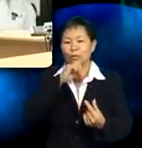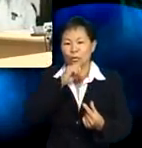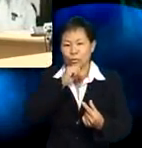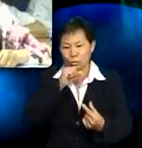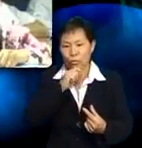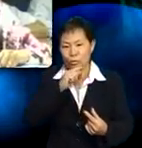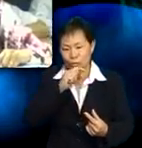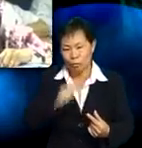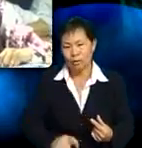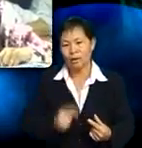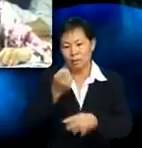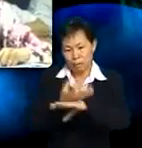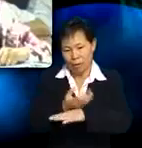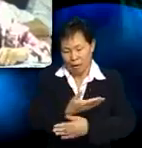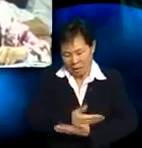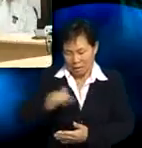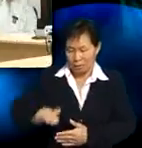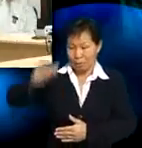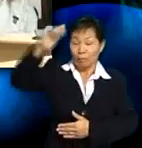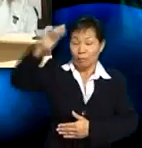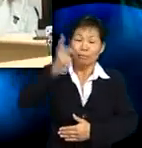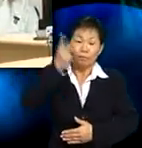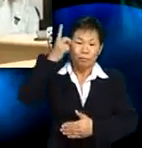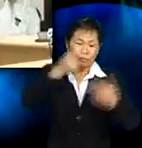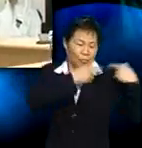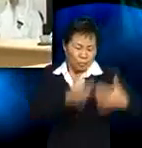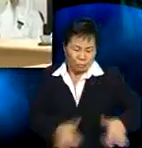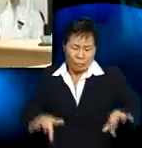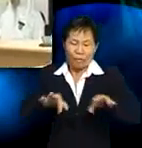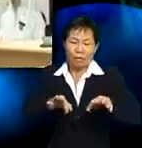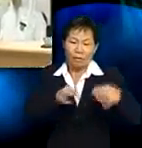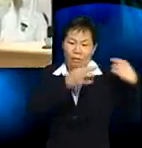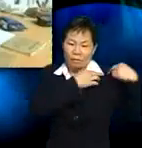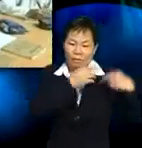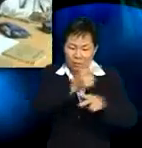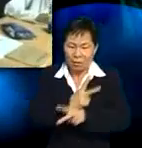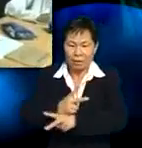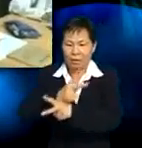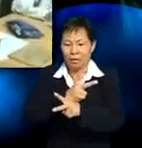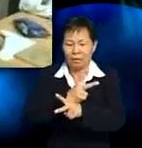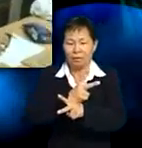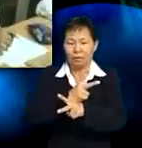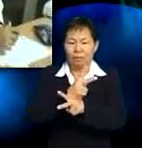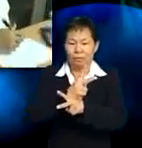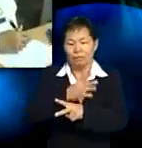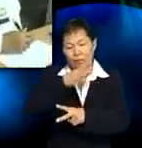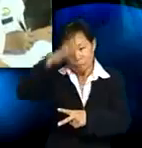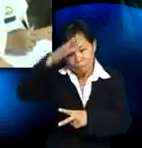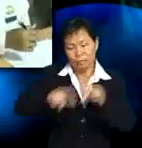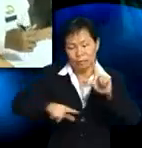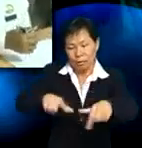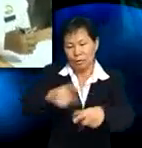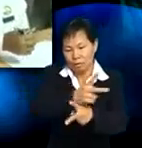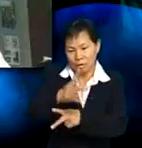sebagai anak yang akan meningkat dewasa kita memainkan peranan untuk menjaga kebajikan wafer langkah pertama kita